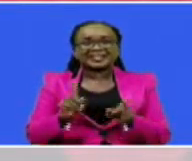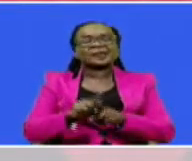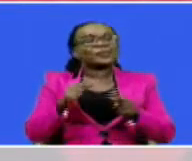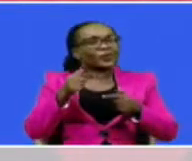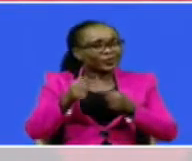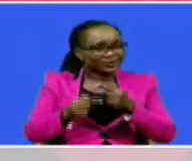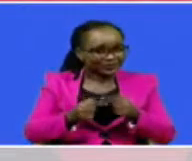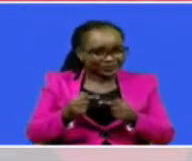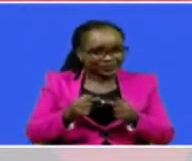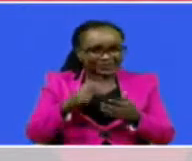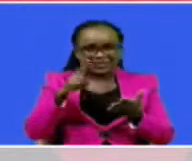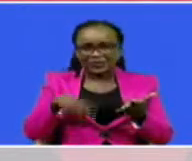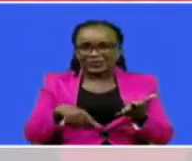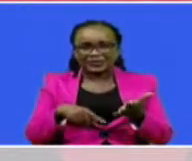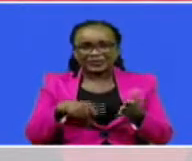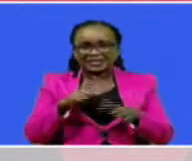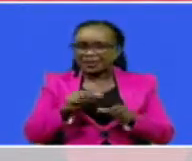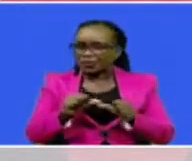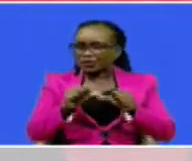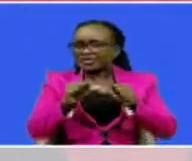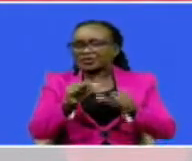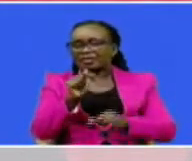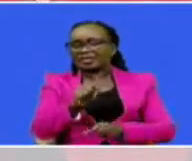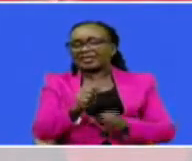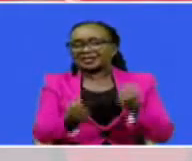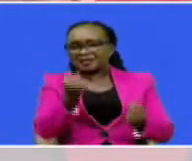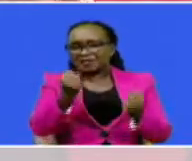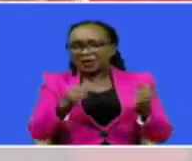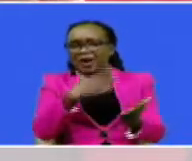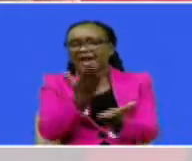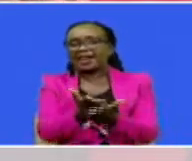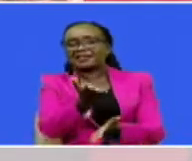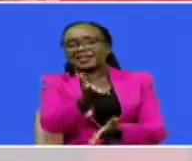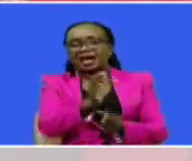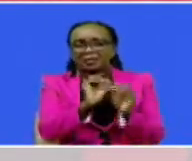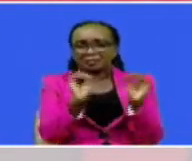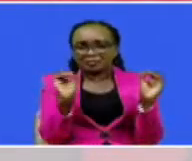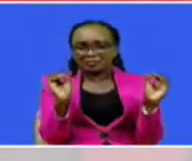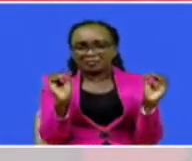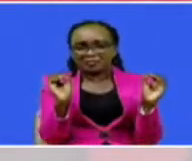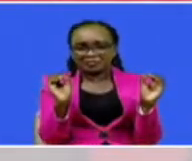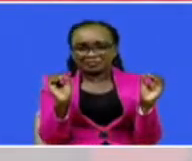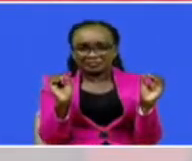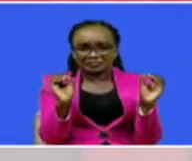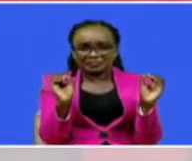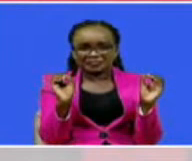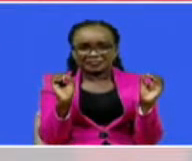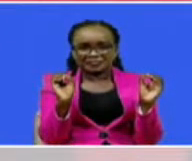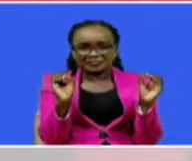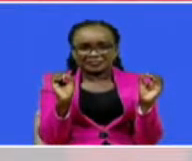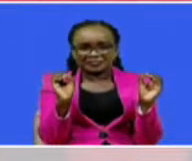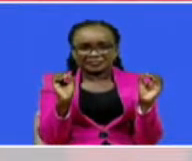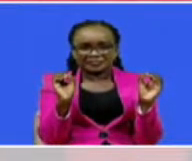Mnaendelea, unaona sasa jamani, tukiendelea hii safari hii gari haifiki pahali inatakikana. Eh?